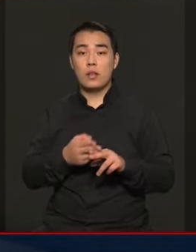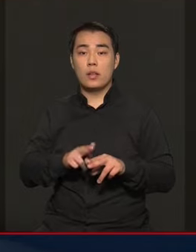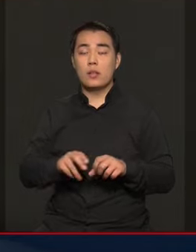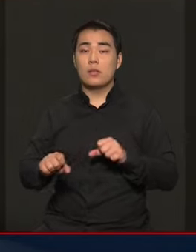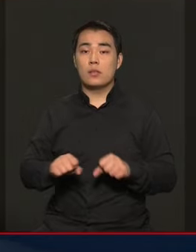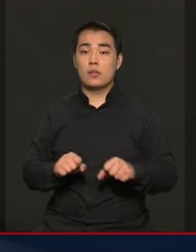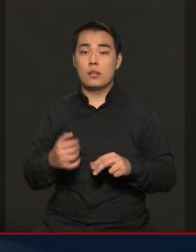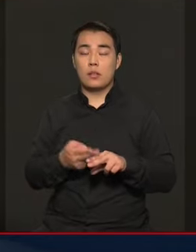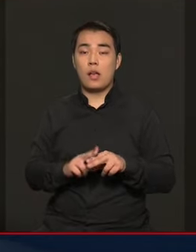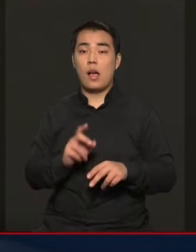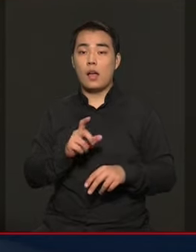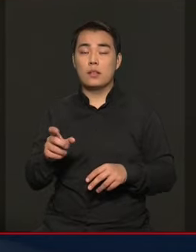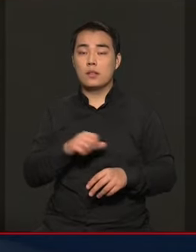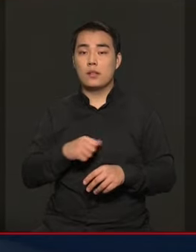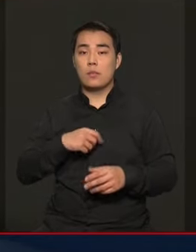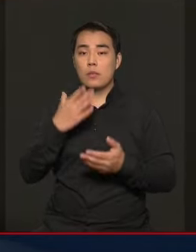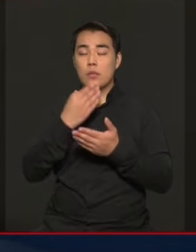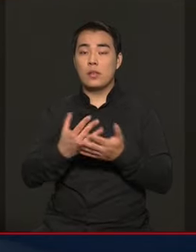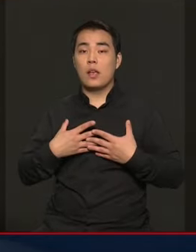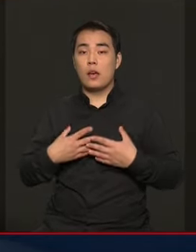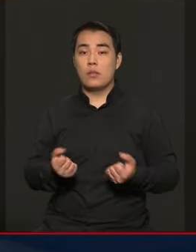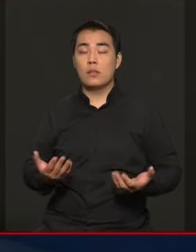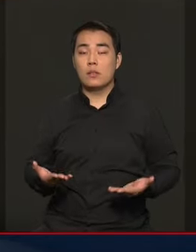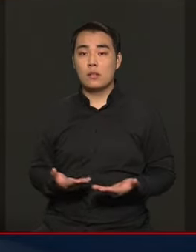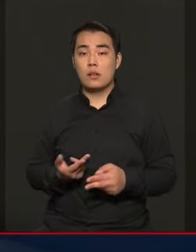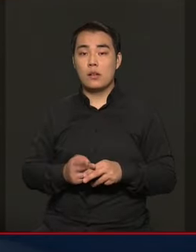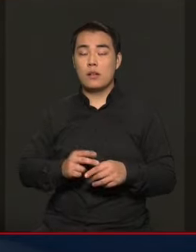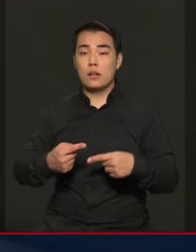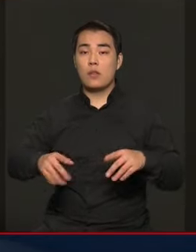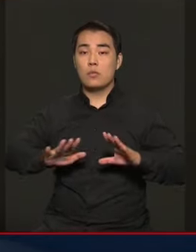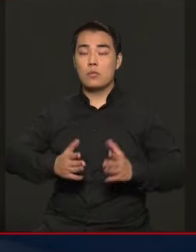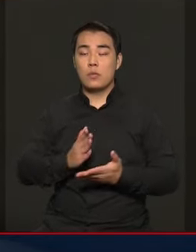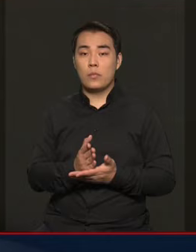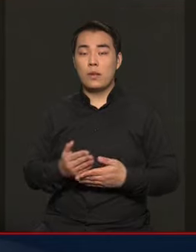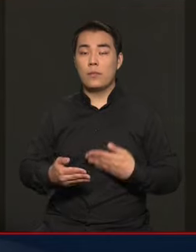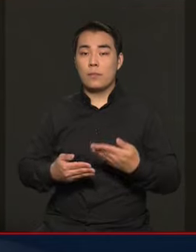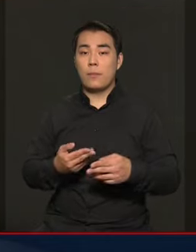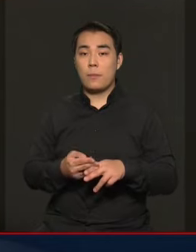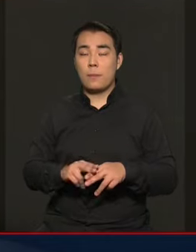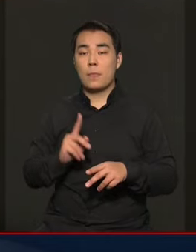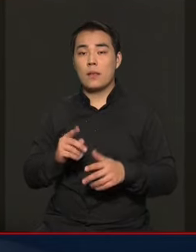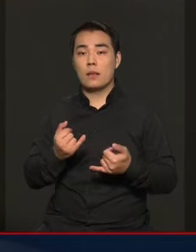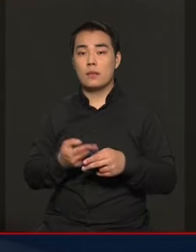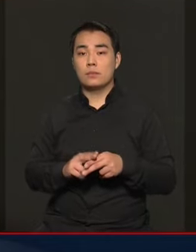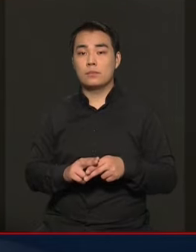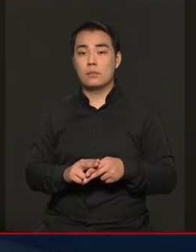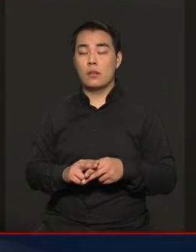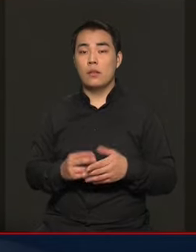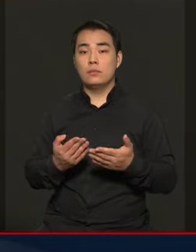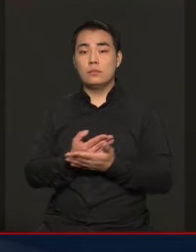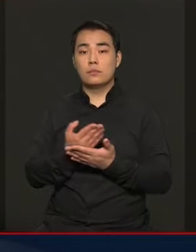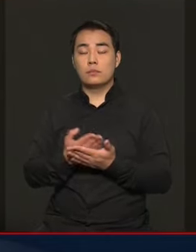кезінде адам баласы өзін жан сақтау үшін әртүрлі жағдайға барады. Бірақ та сол информация өткенде де ақпарат